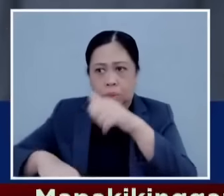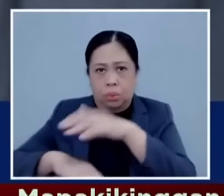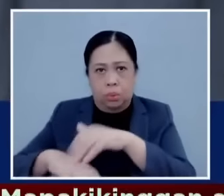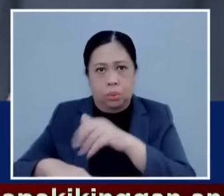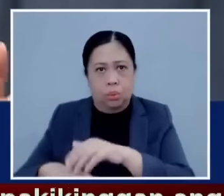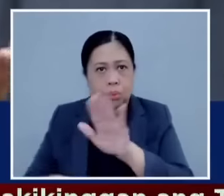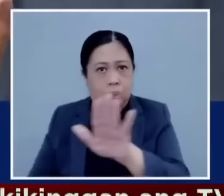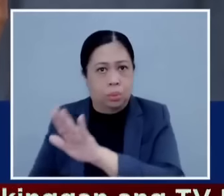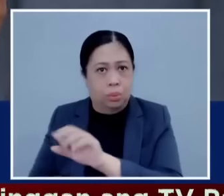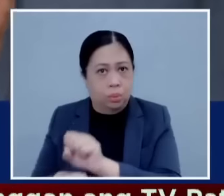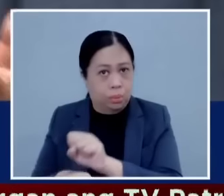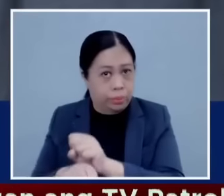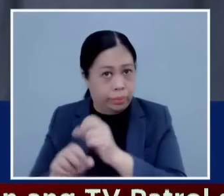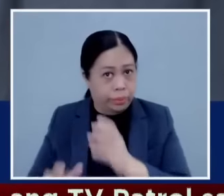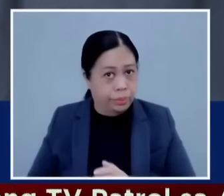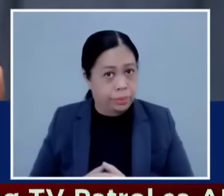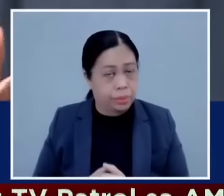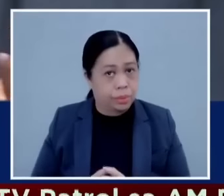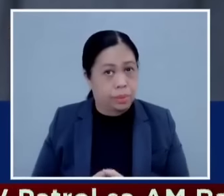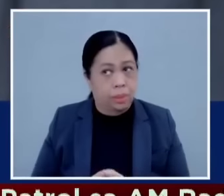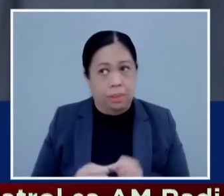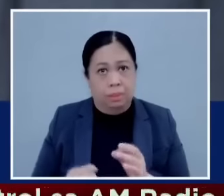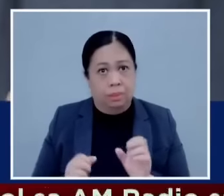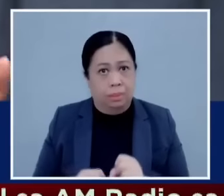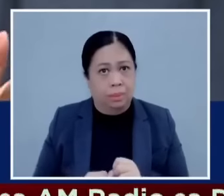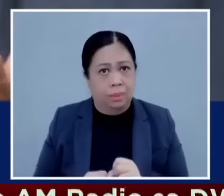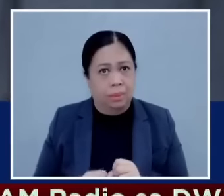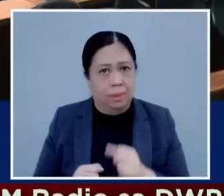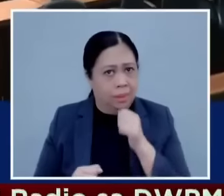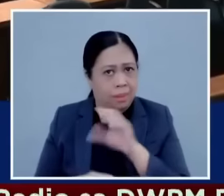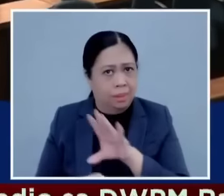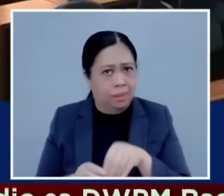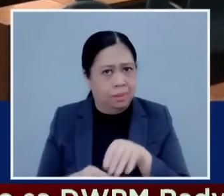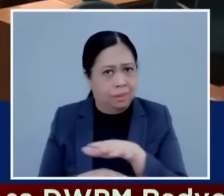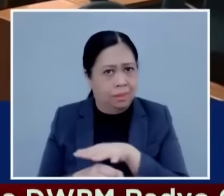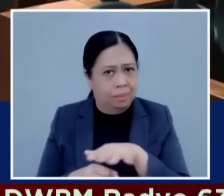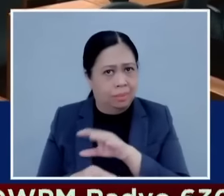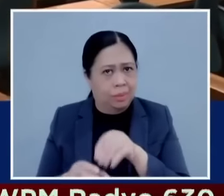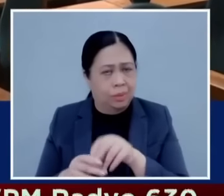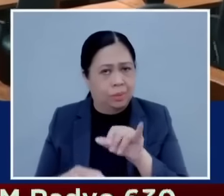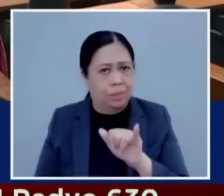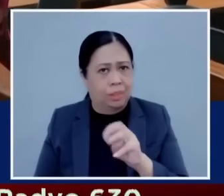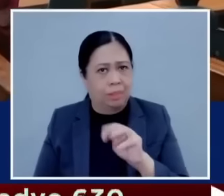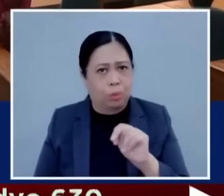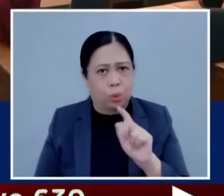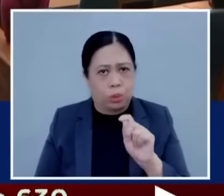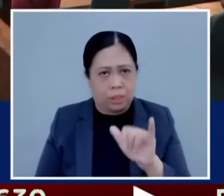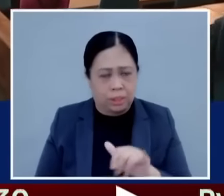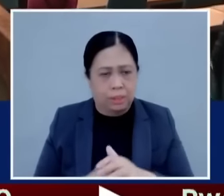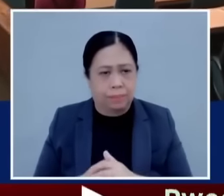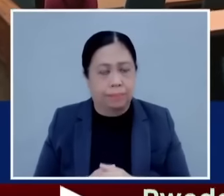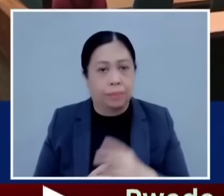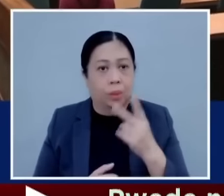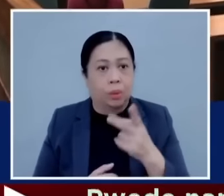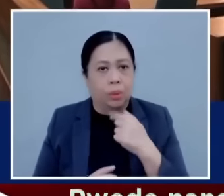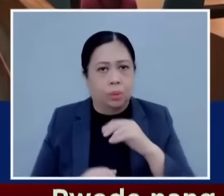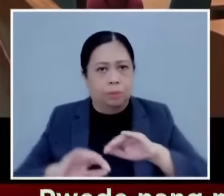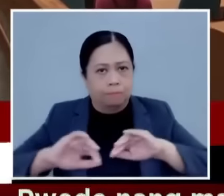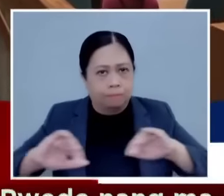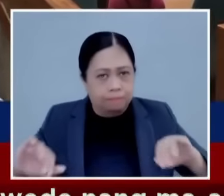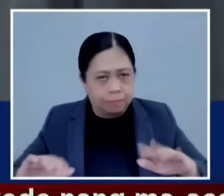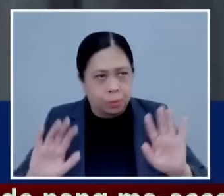nila. At kung tutuusin, hindi naman covered ng immunity yon. Dalawang senador naman ang nag-alok na pumagitna sa Senado